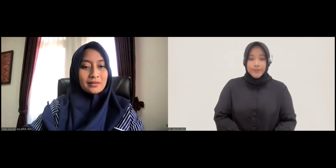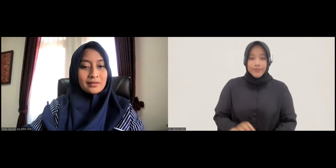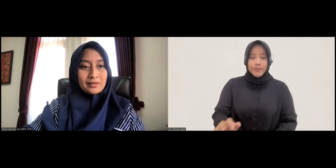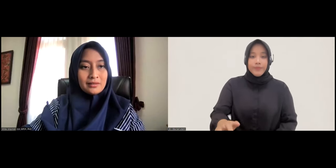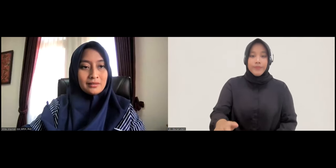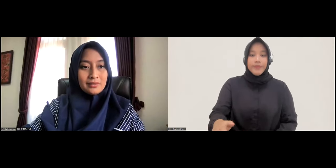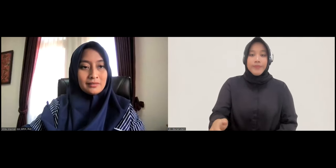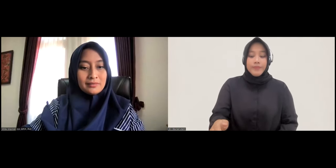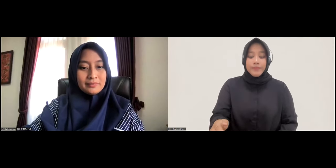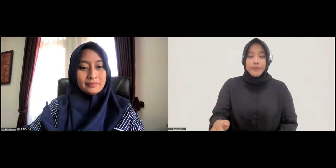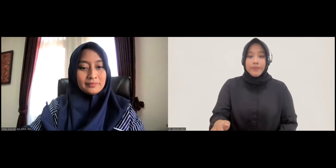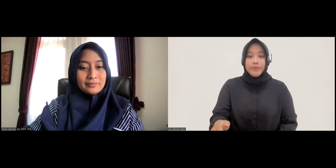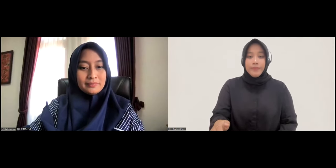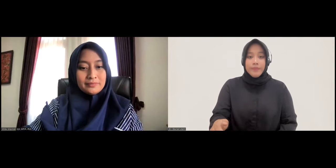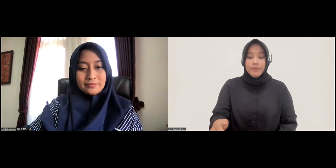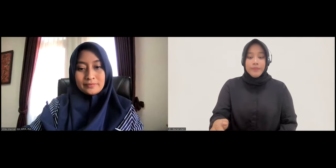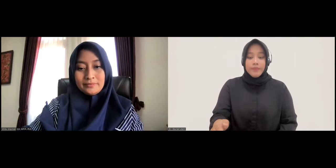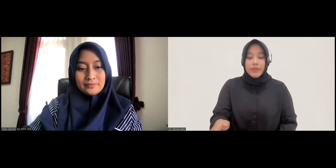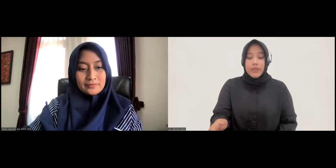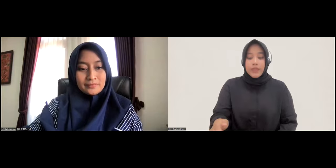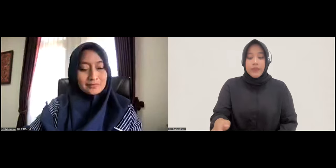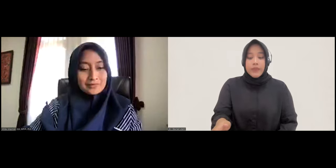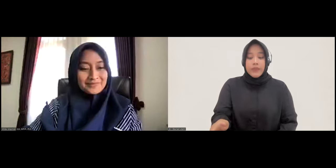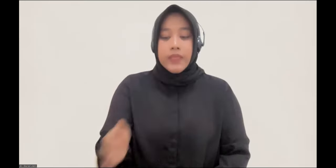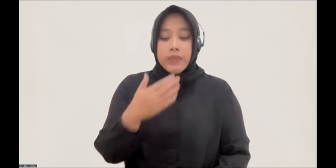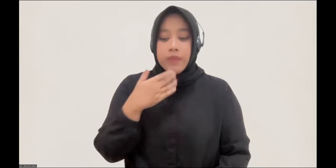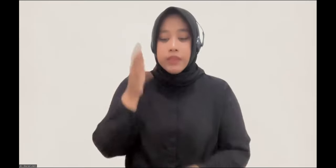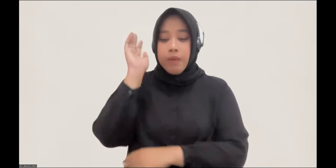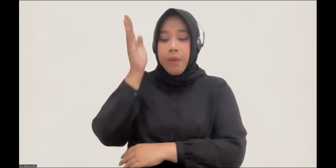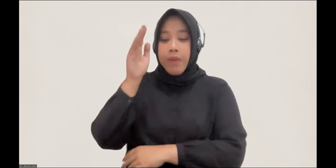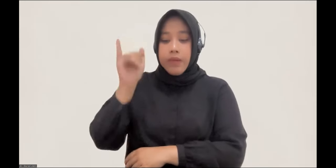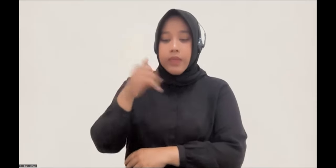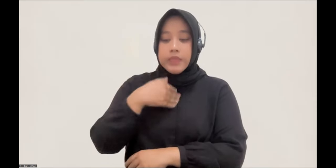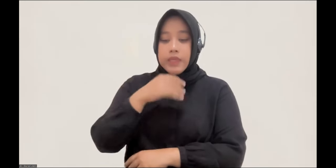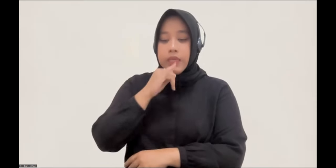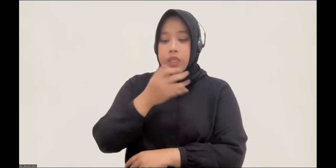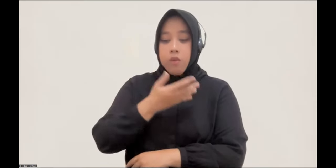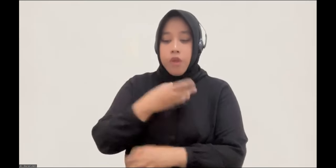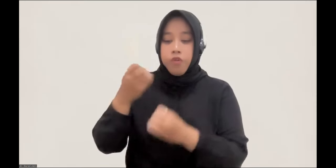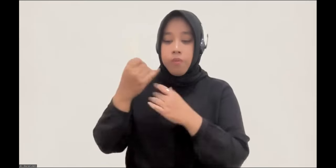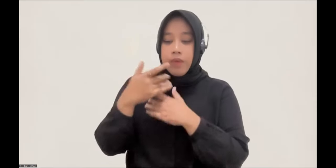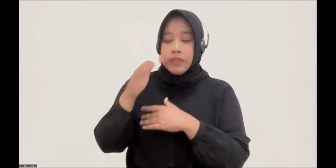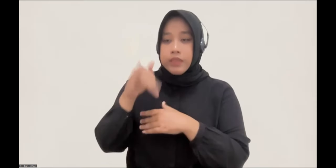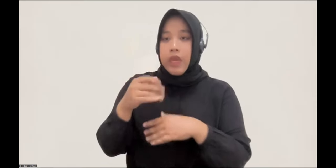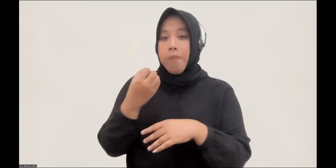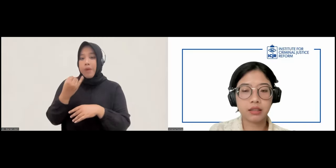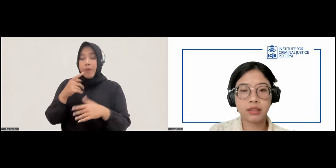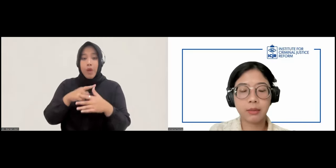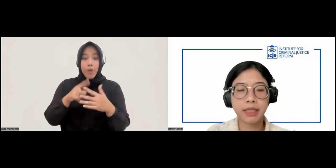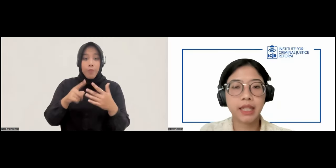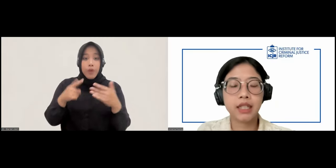terima kasih banyak untuk paparannya saya izin untuk menyampaikan beberapa poin penting yang saya